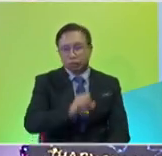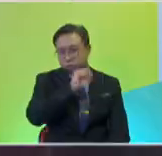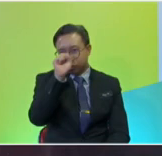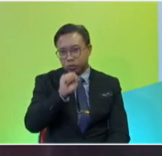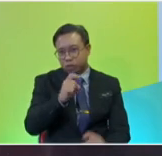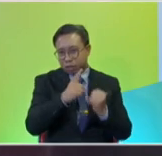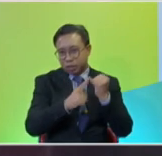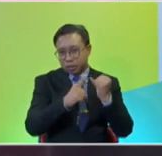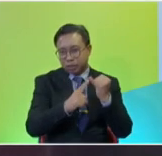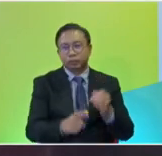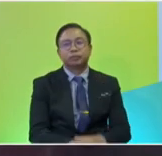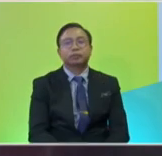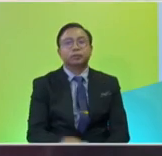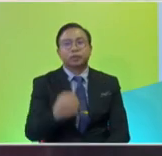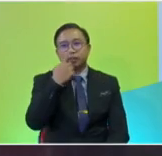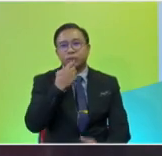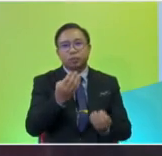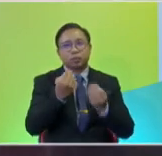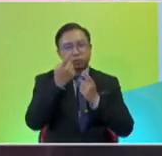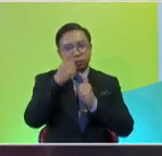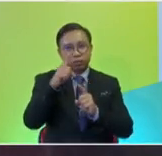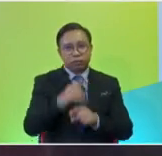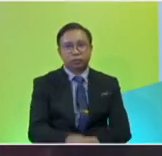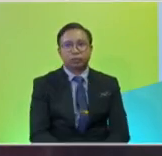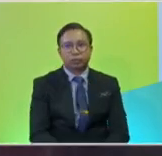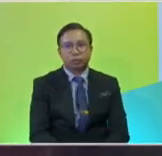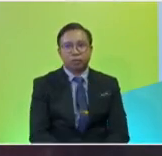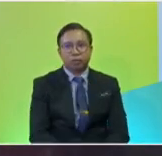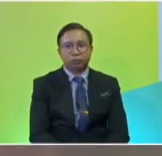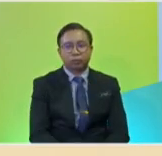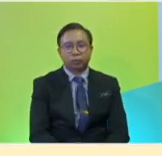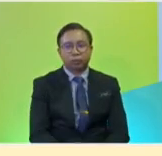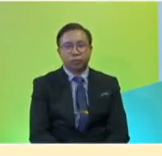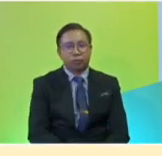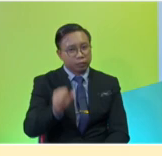akhir ceritanya jawab mungkin kita bagi peluang kepada